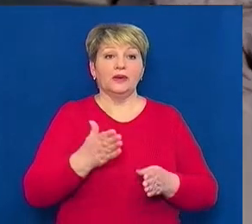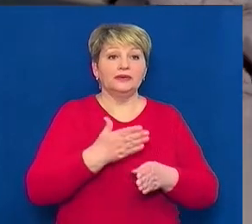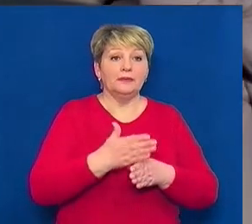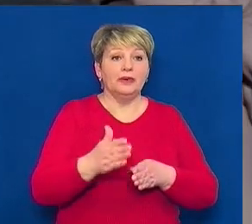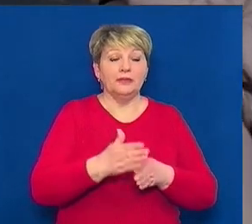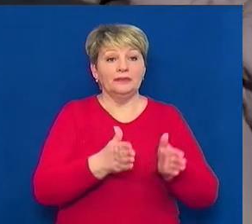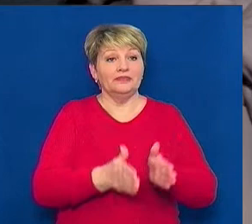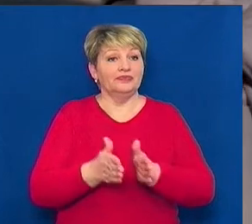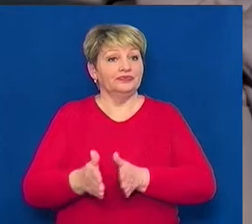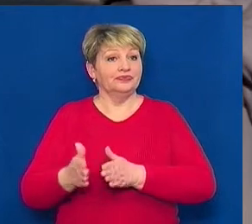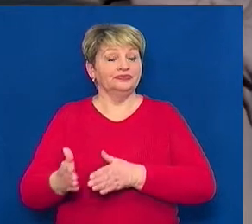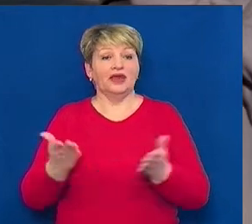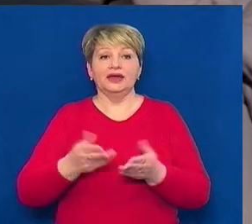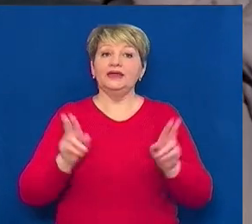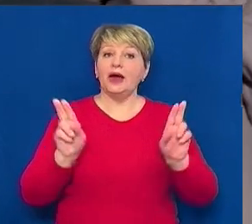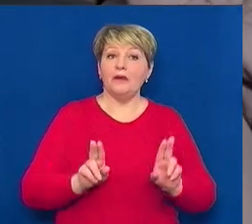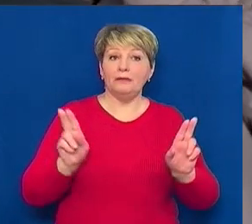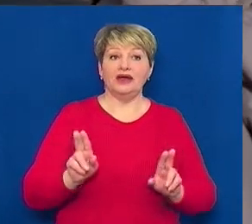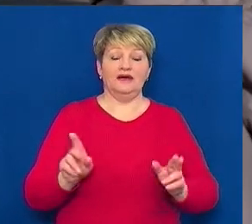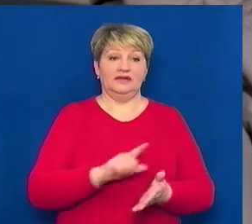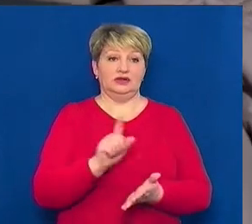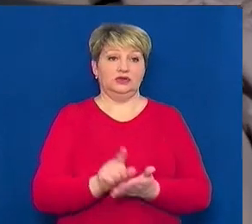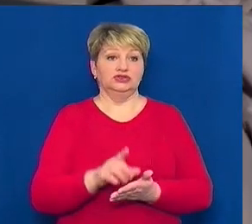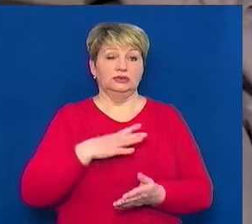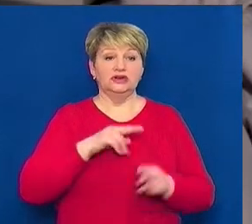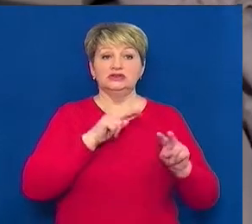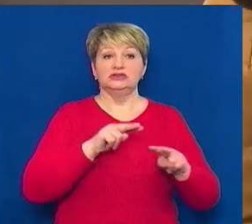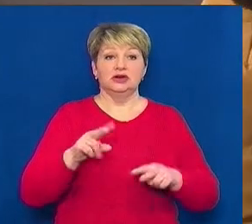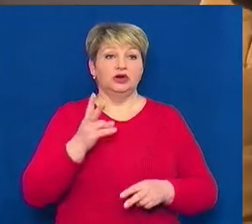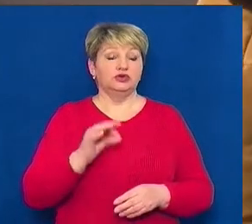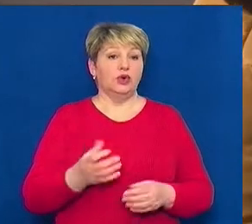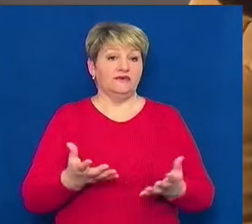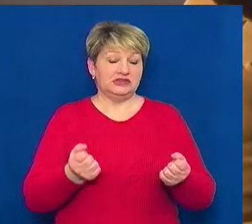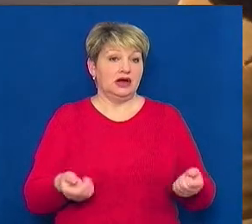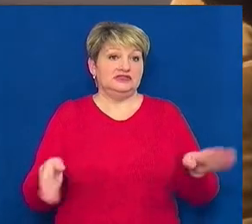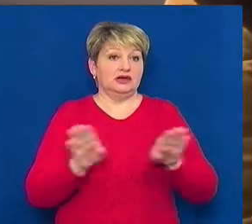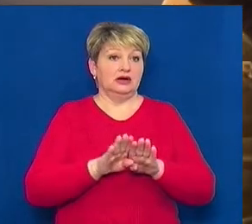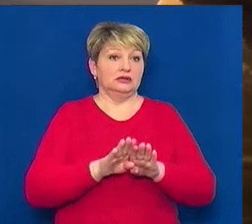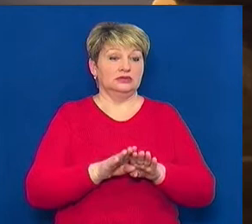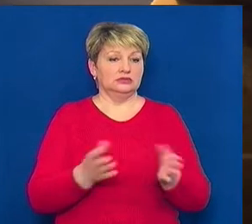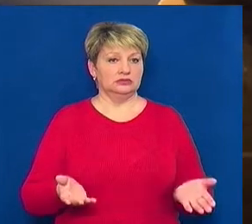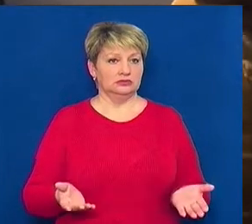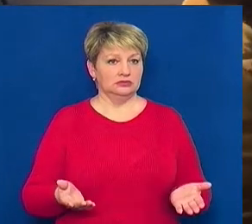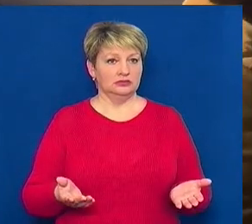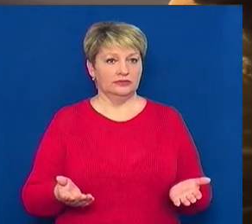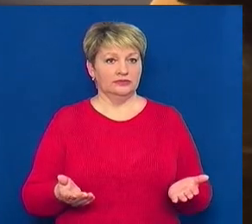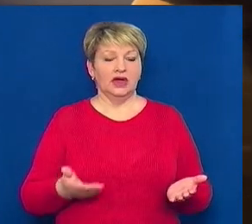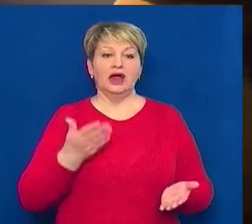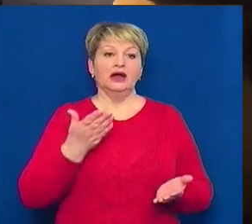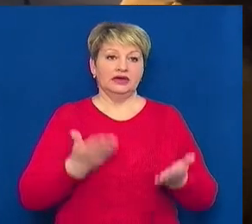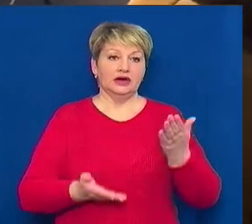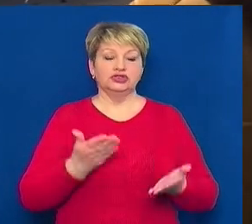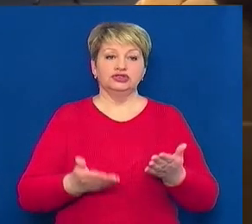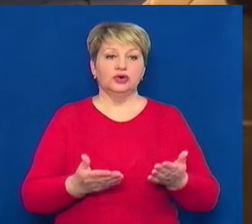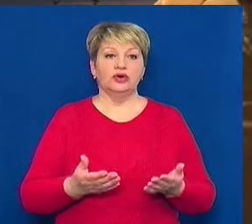періодично, якісь там правила дотримуватись, ну, взяти закриті. Якщо це потрібно, то, мабуть, це так і